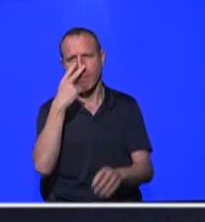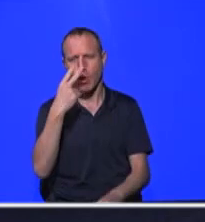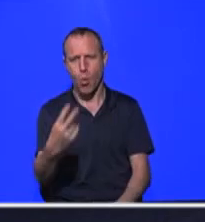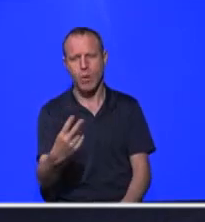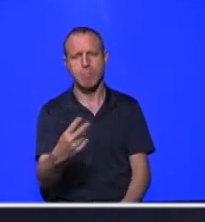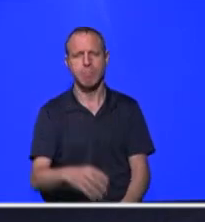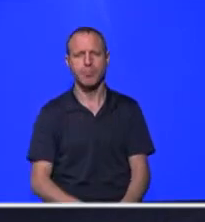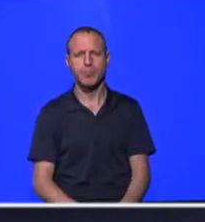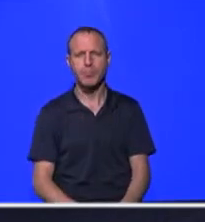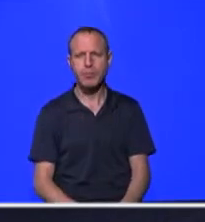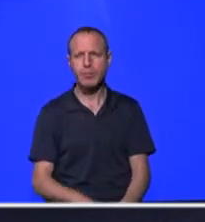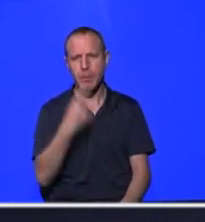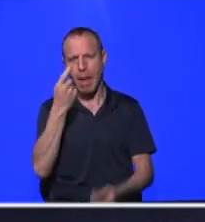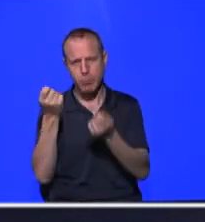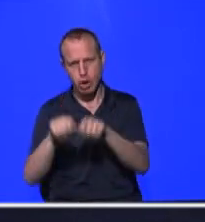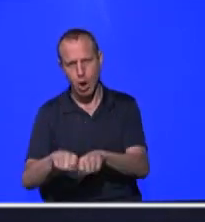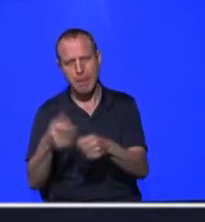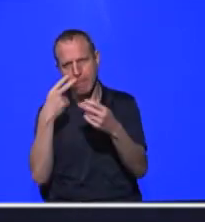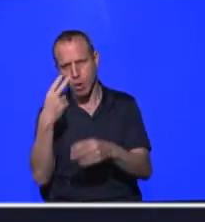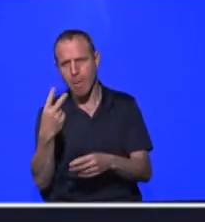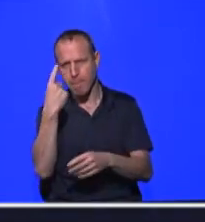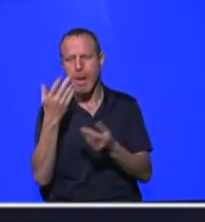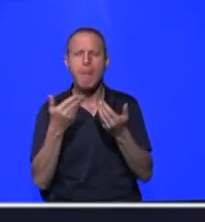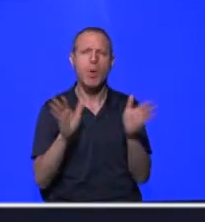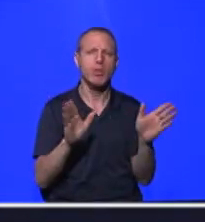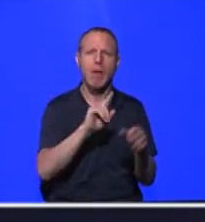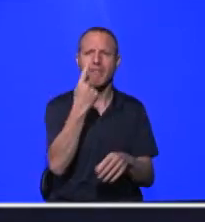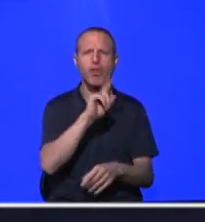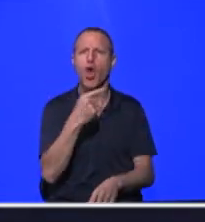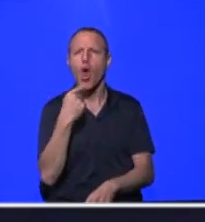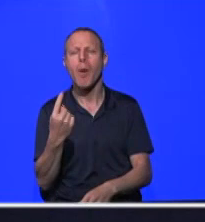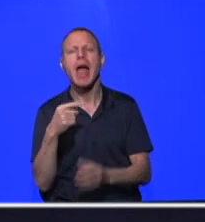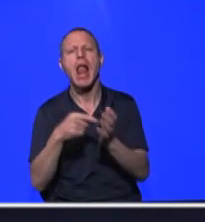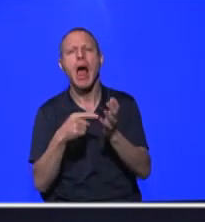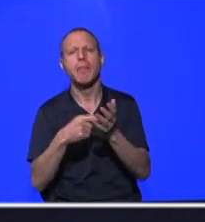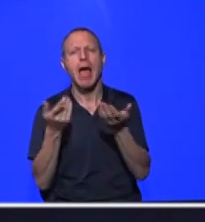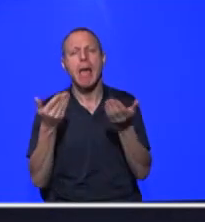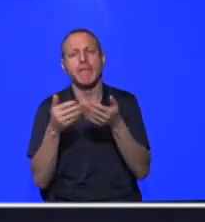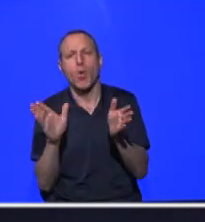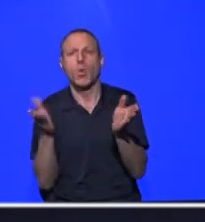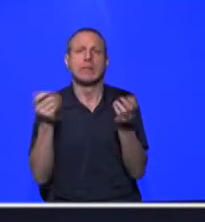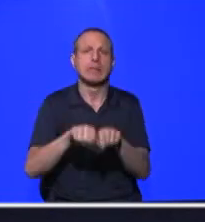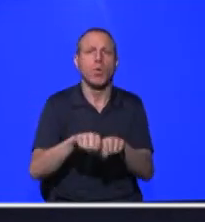זה פעם סוגרים את הביקורים, פעם פותחים, אף אחד לא אומר לך למה, ואם יפתחו, יסגרו, מתי יפתחו.